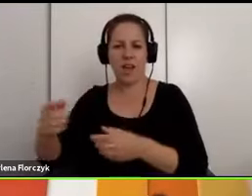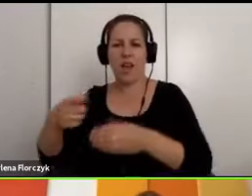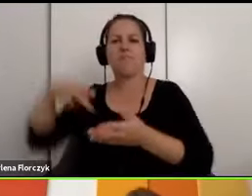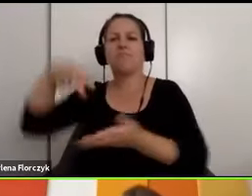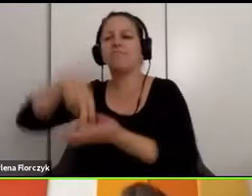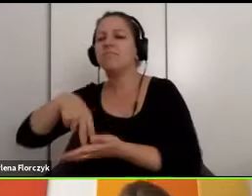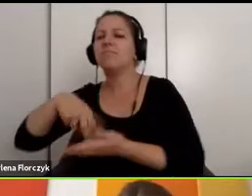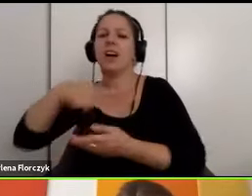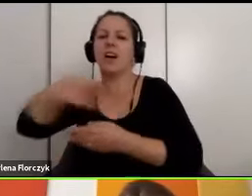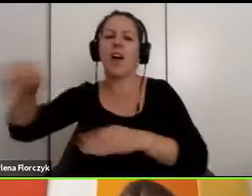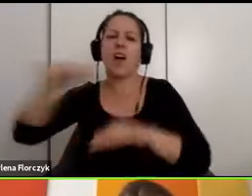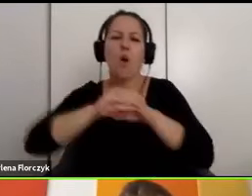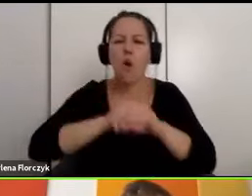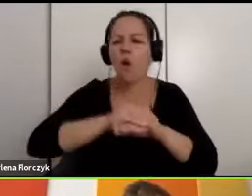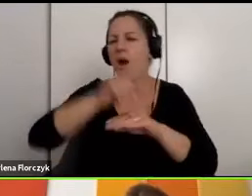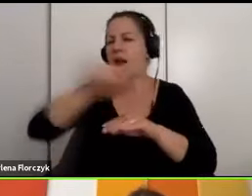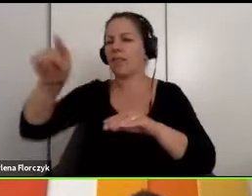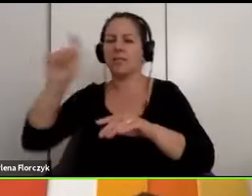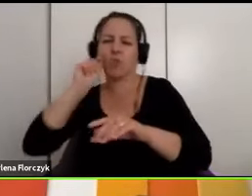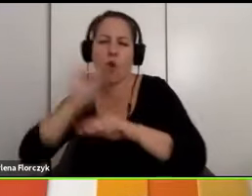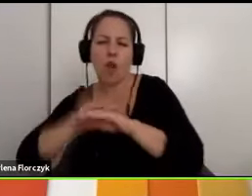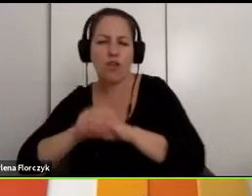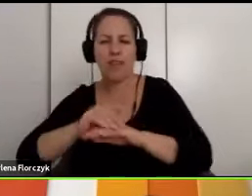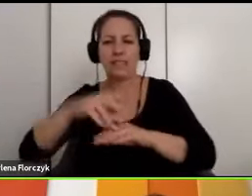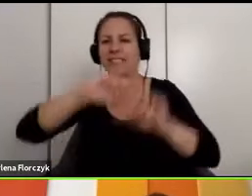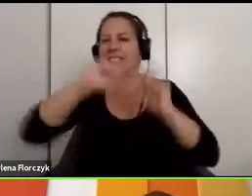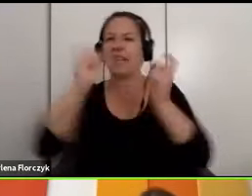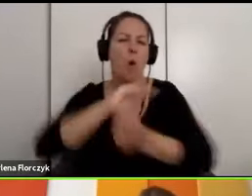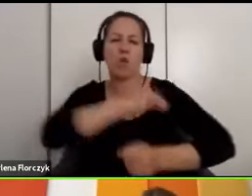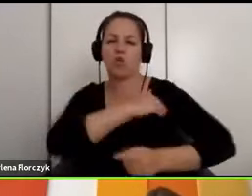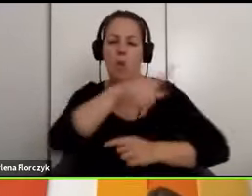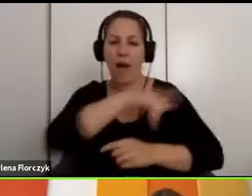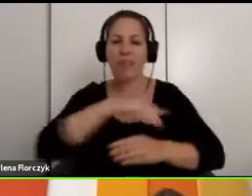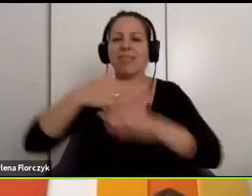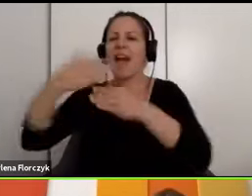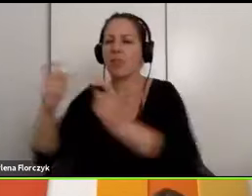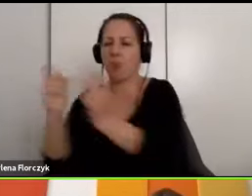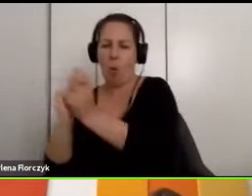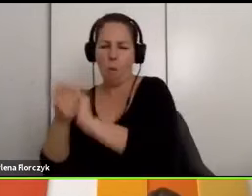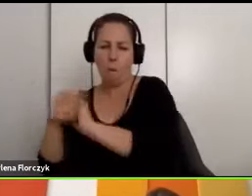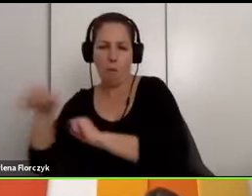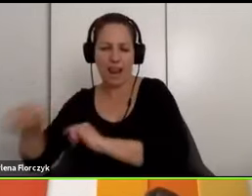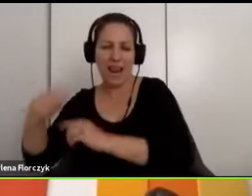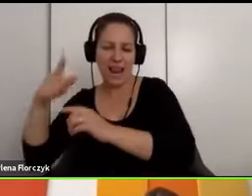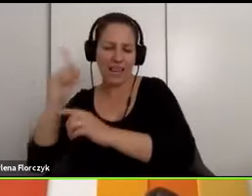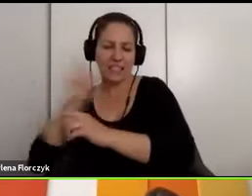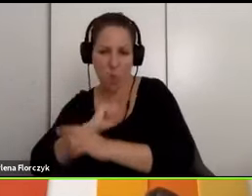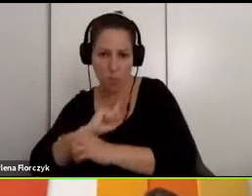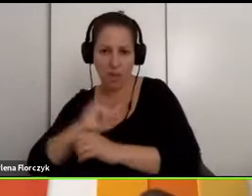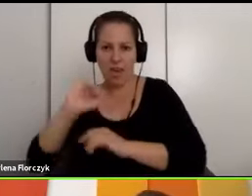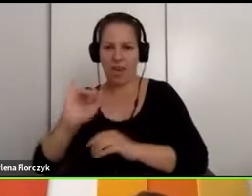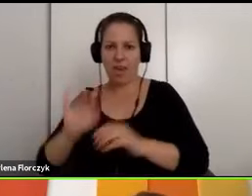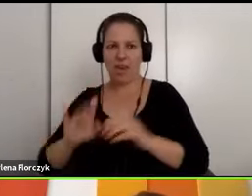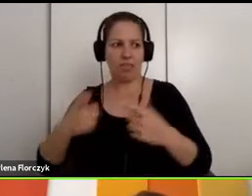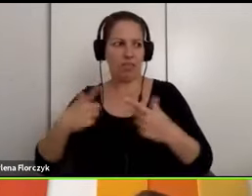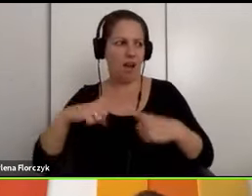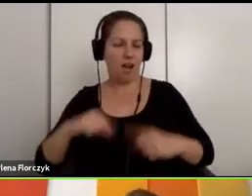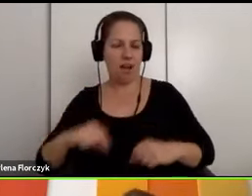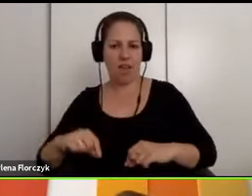koleżankami, przed całą szkołą. My występowaliśmy w teatrze obok liceum i